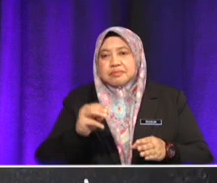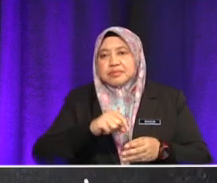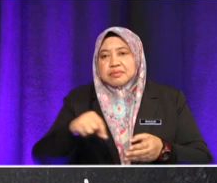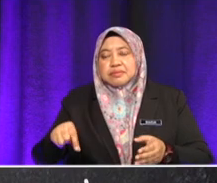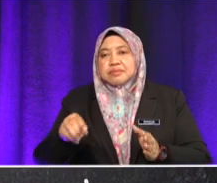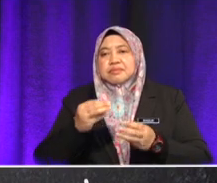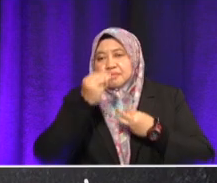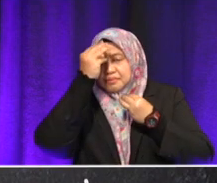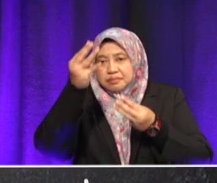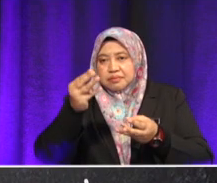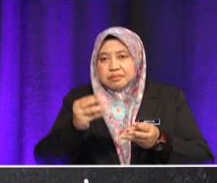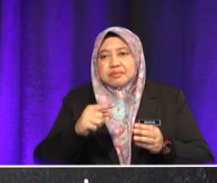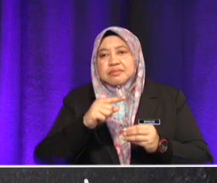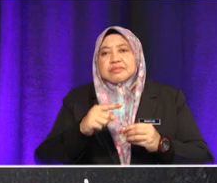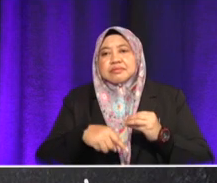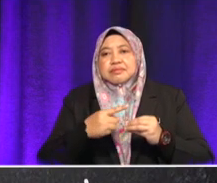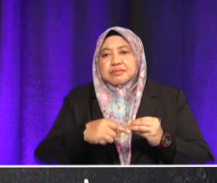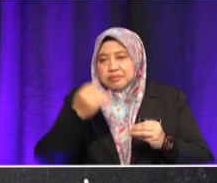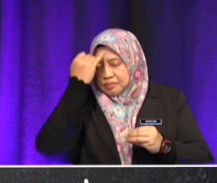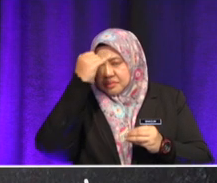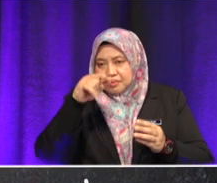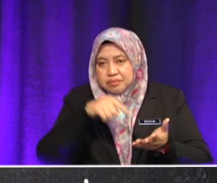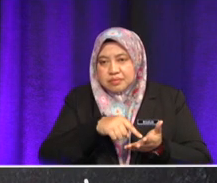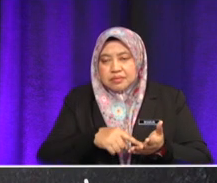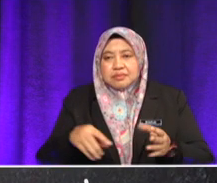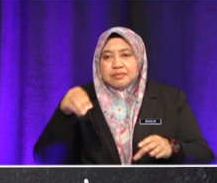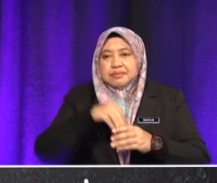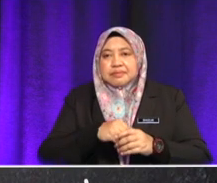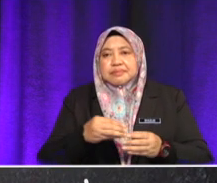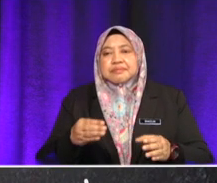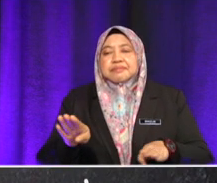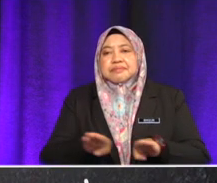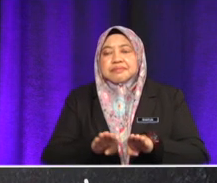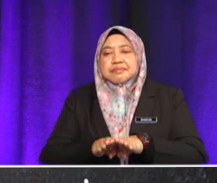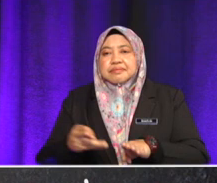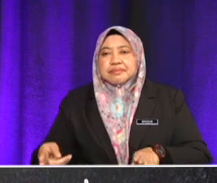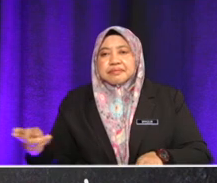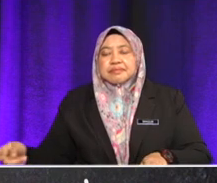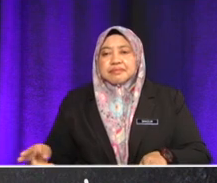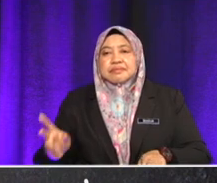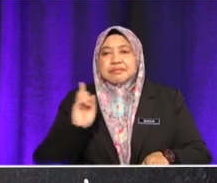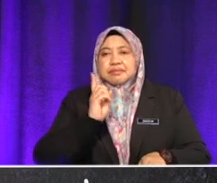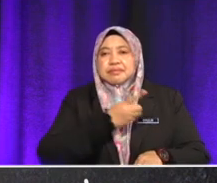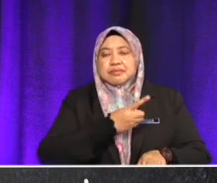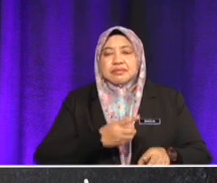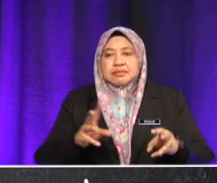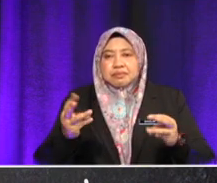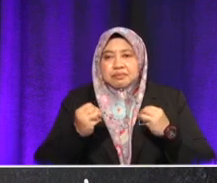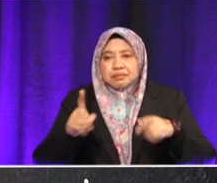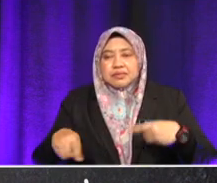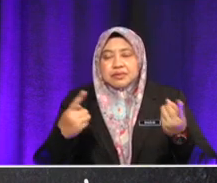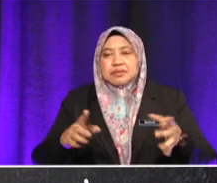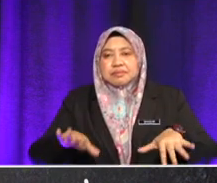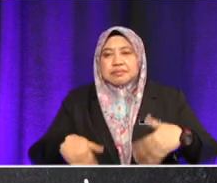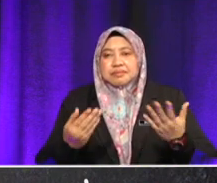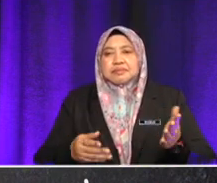tentang atlet ini dalam berbagai bahan jadi kita pergi kepada Bagaimana pelaksanaan